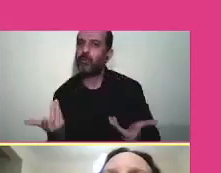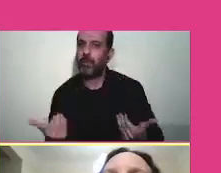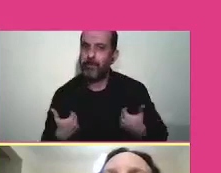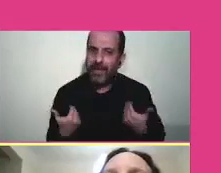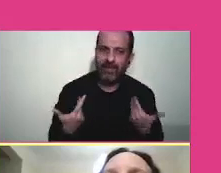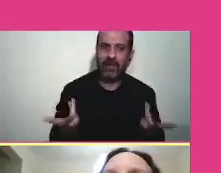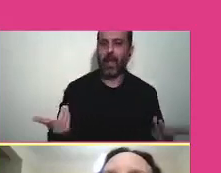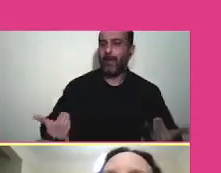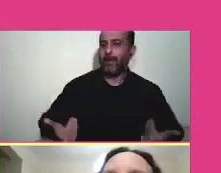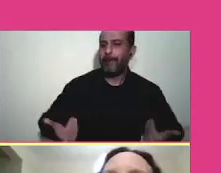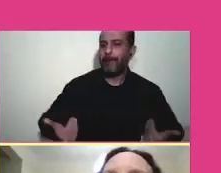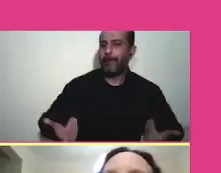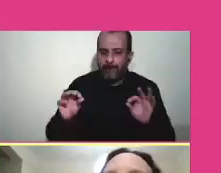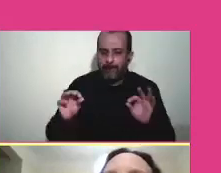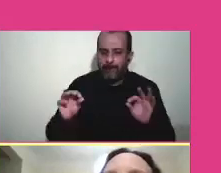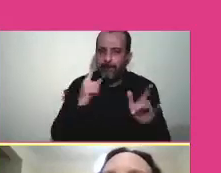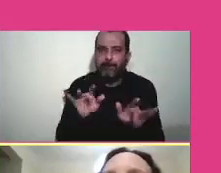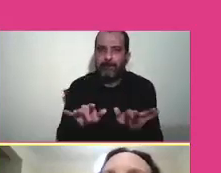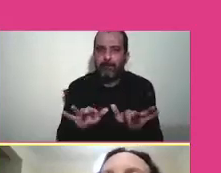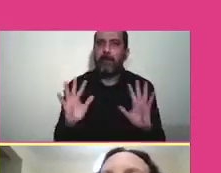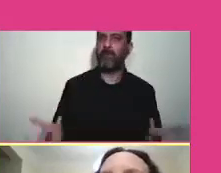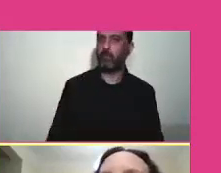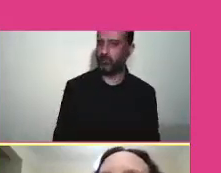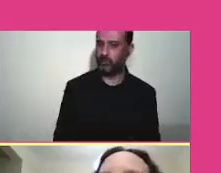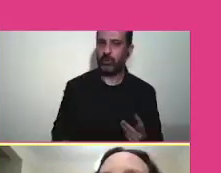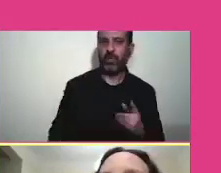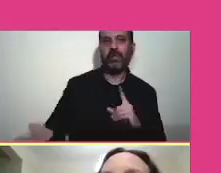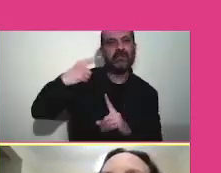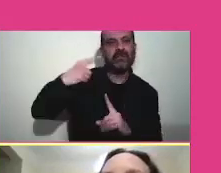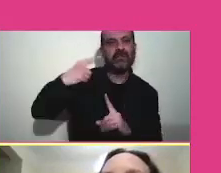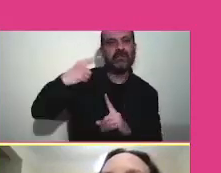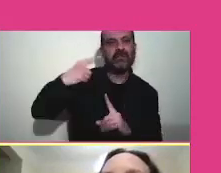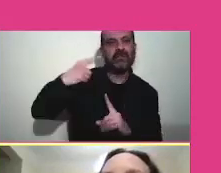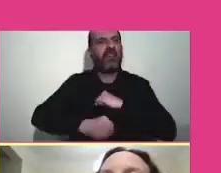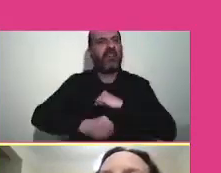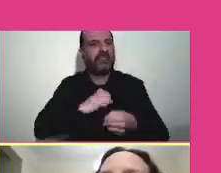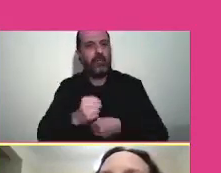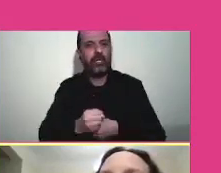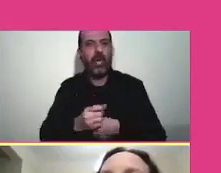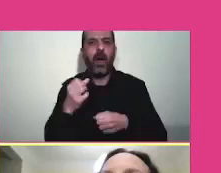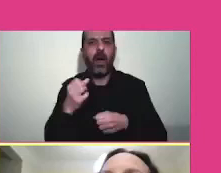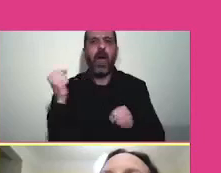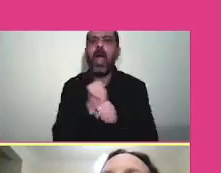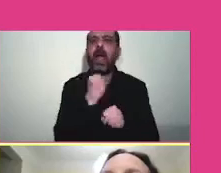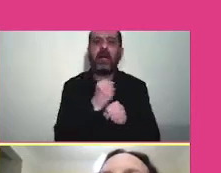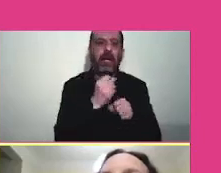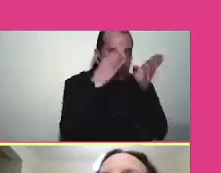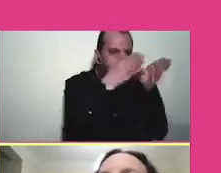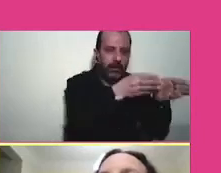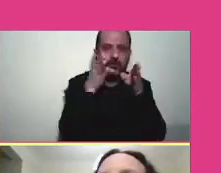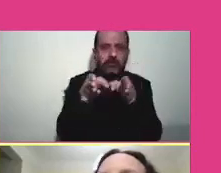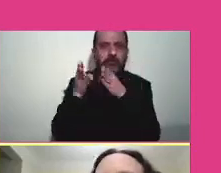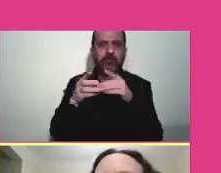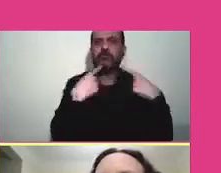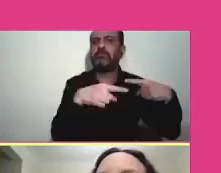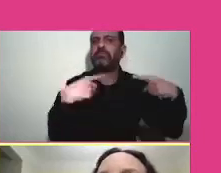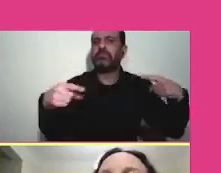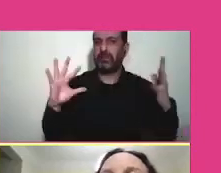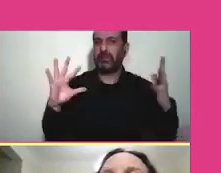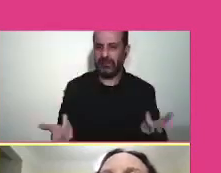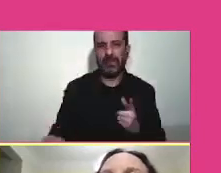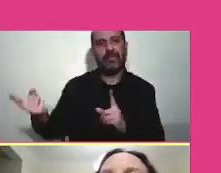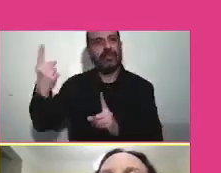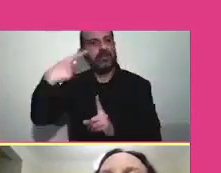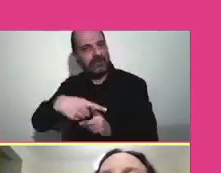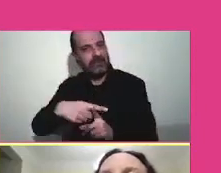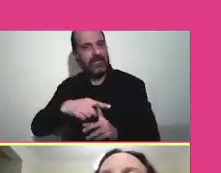περιέχει και κάποιες δραστηριότητες επαγγελματικού προσανατολισμού, αλλά και κάποιες δραστηριότητες αυτοσυνηγορίας,